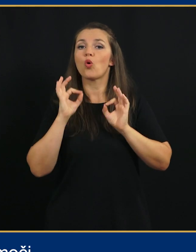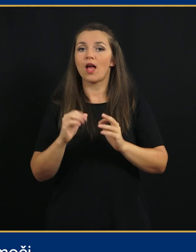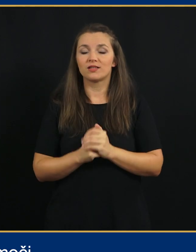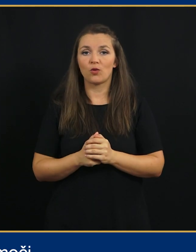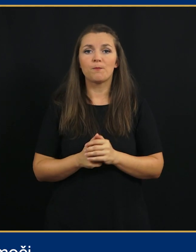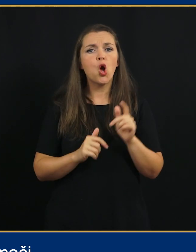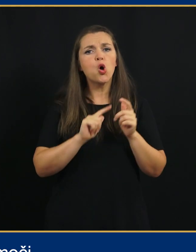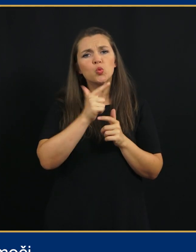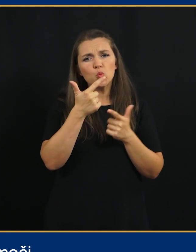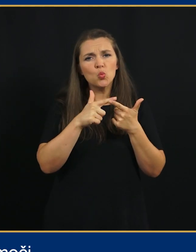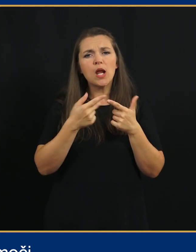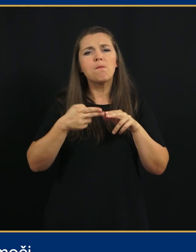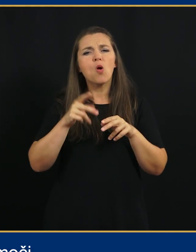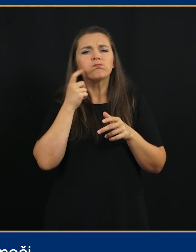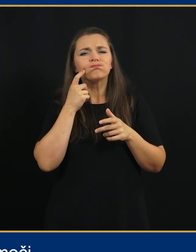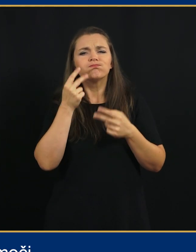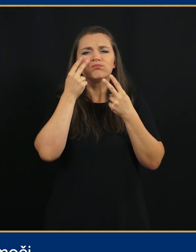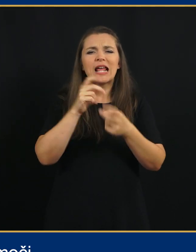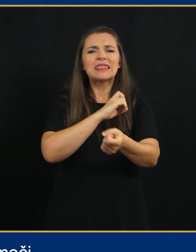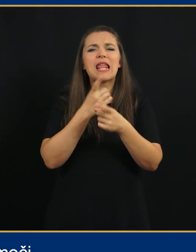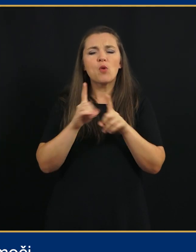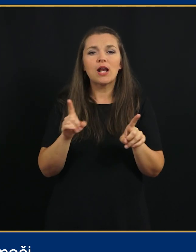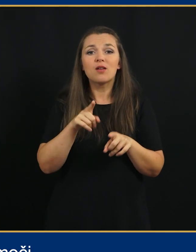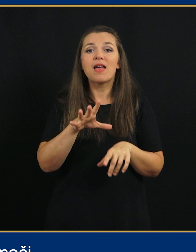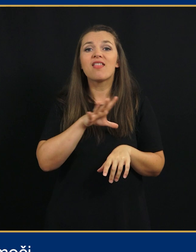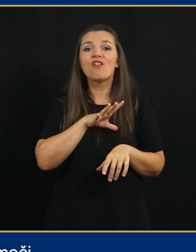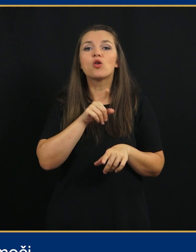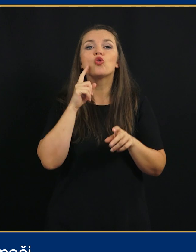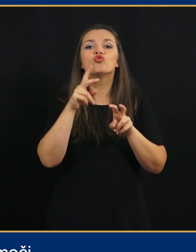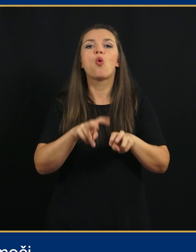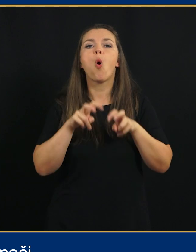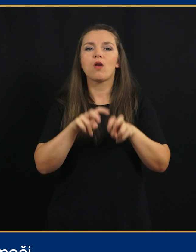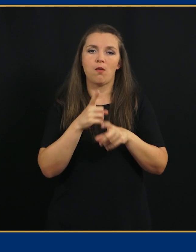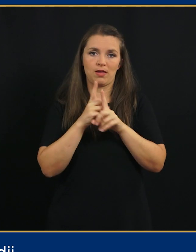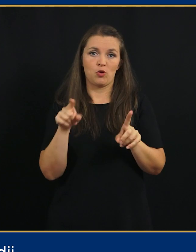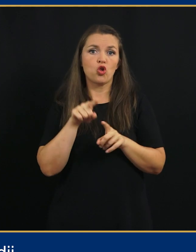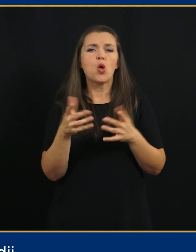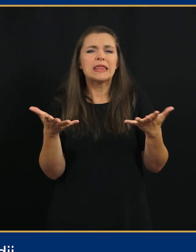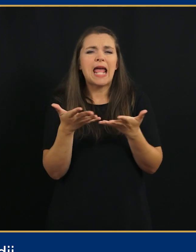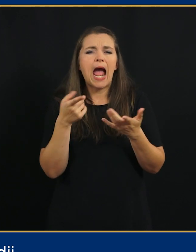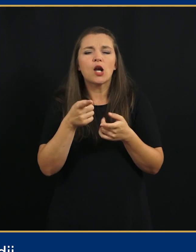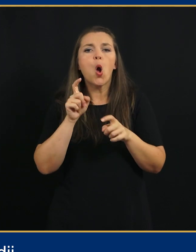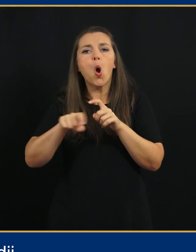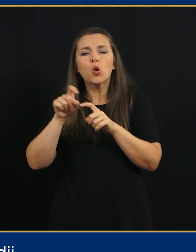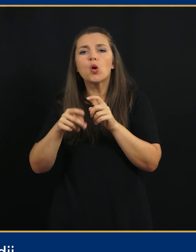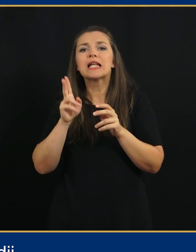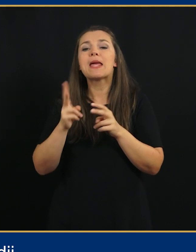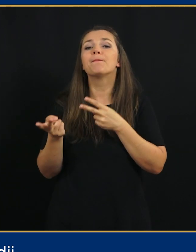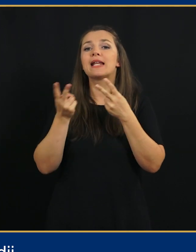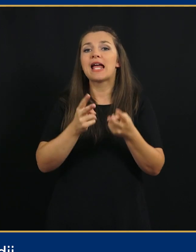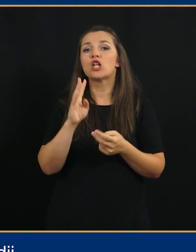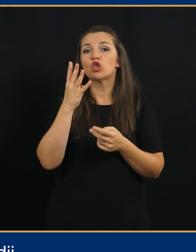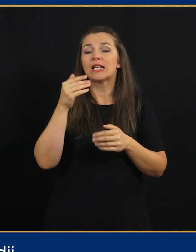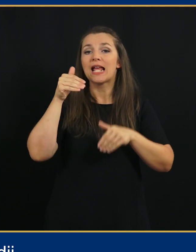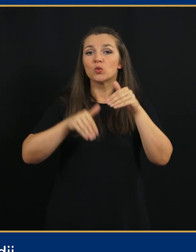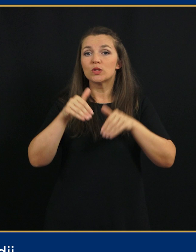Drugi, bolj zlovešči vidik moči demokracije je nevarnost njene zlorabe. To je nekaj, kar je z orodji, ki jih je prinesla